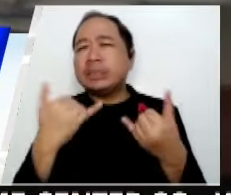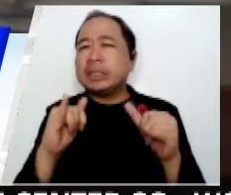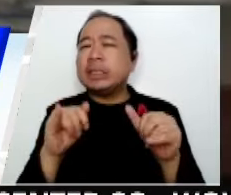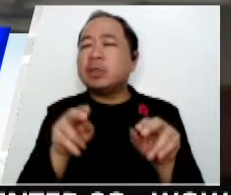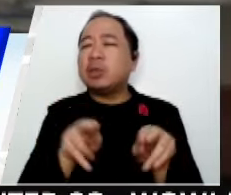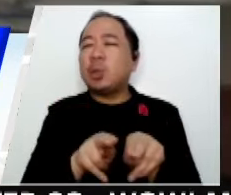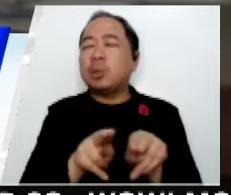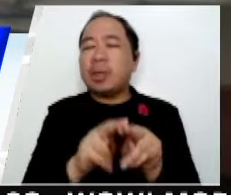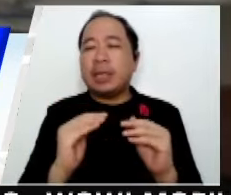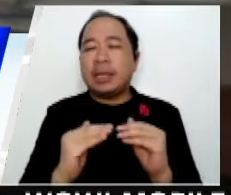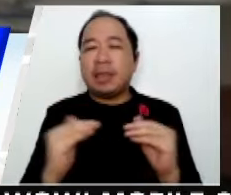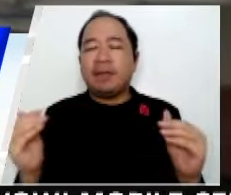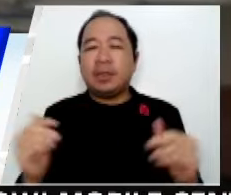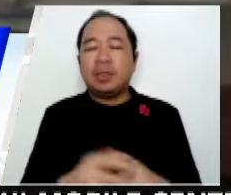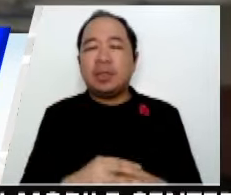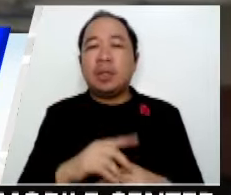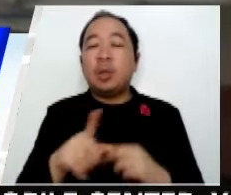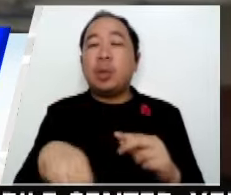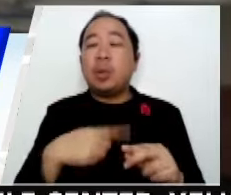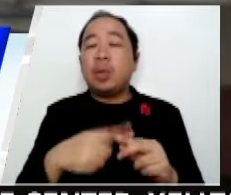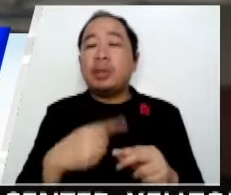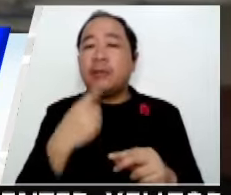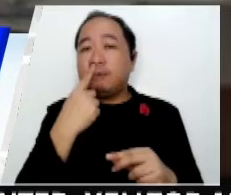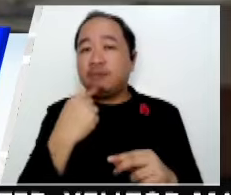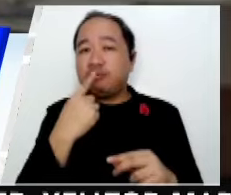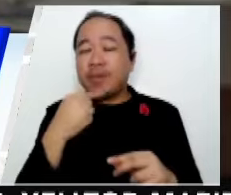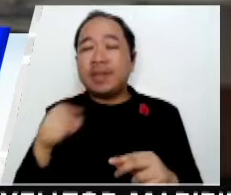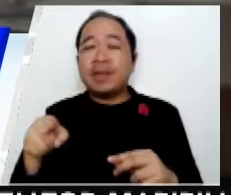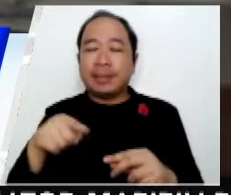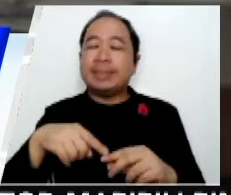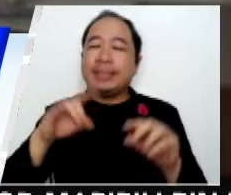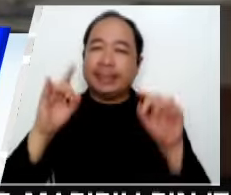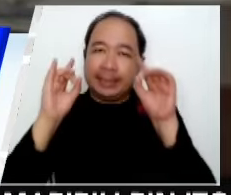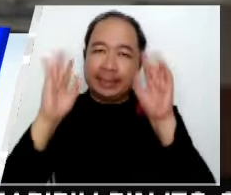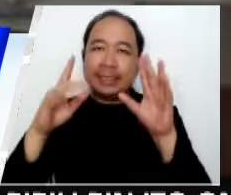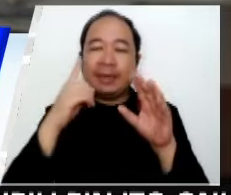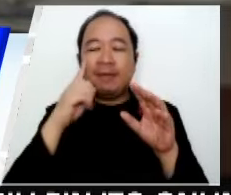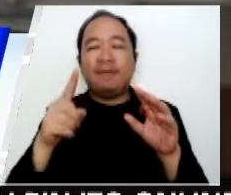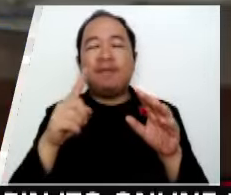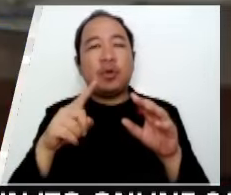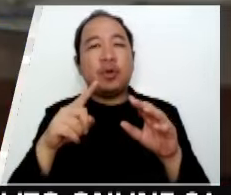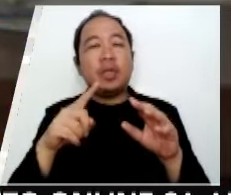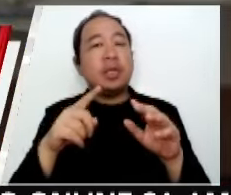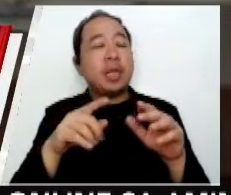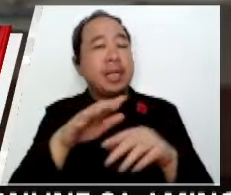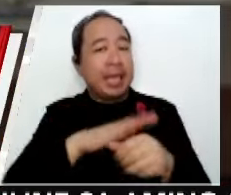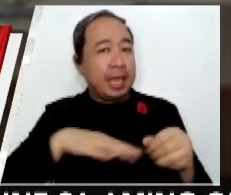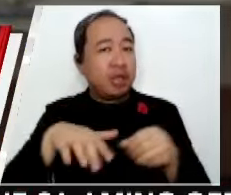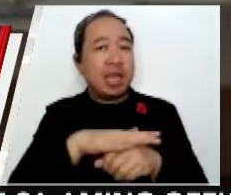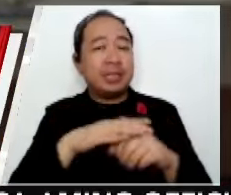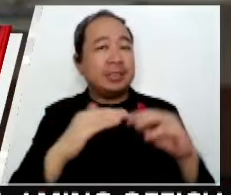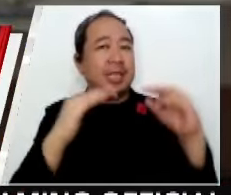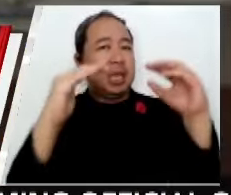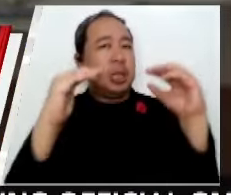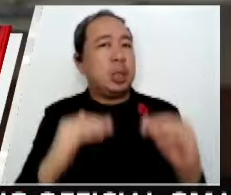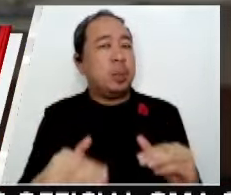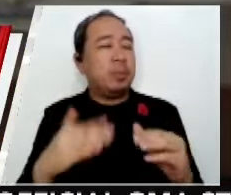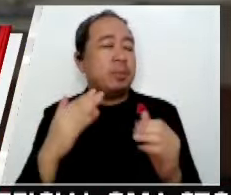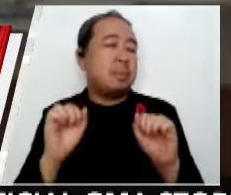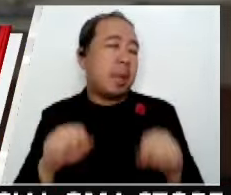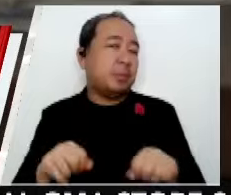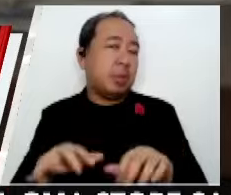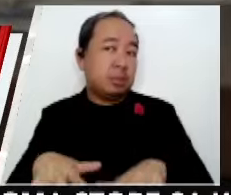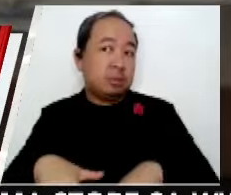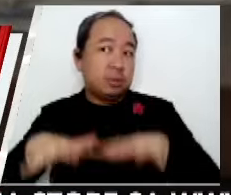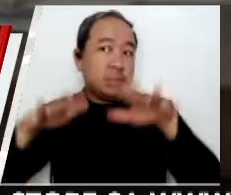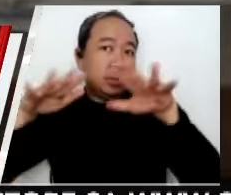na, mismong delikado na para dito sa mga low-lying areas natin kasi possible na magkaroon na ng malawakang flooding dito sa